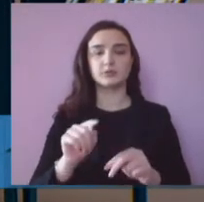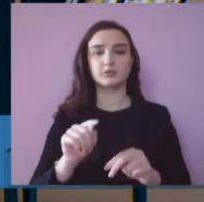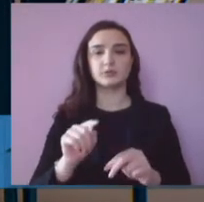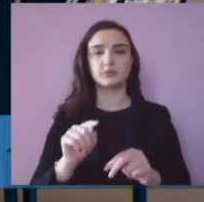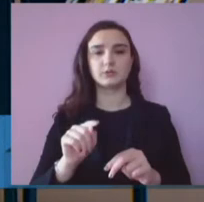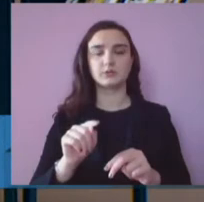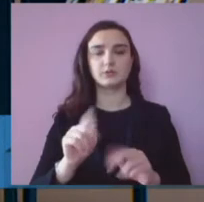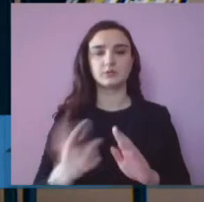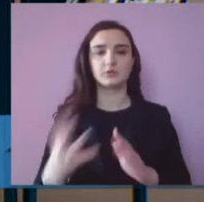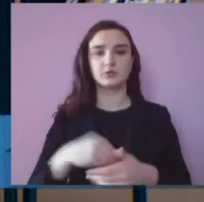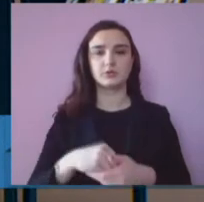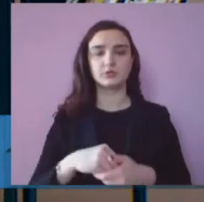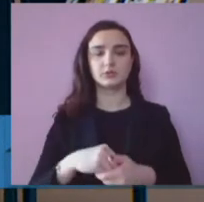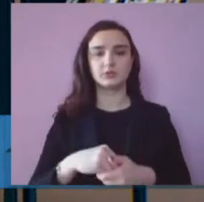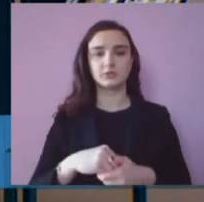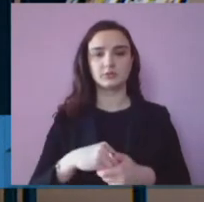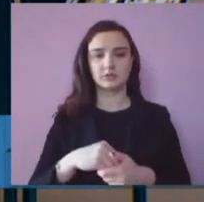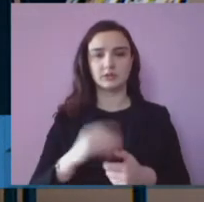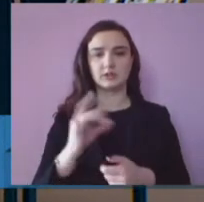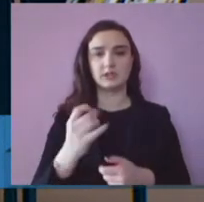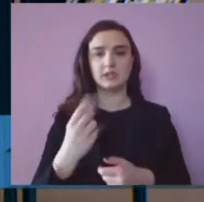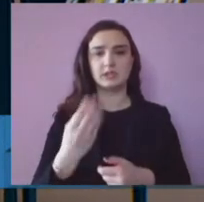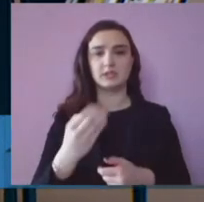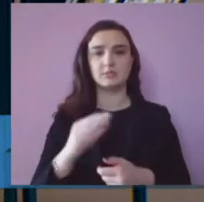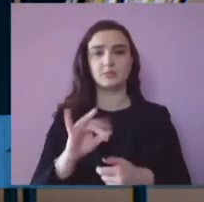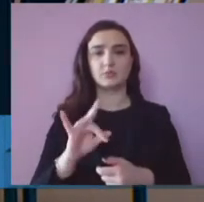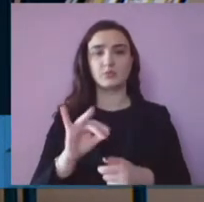შედის აი იმ რეცეპტორის დახმარებით,